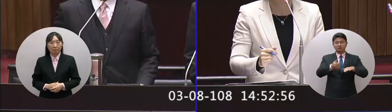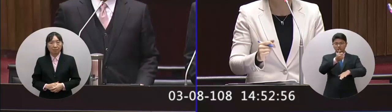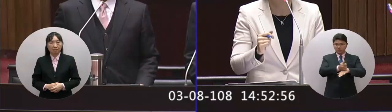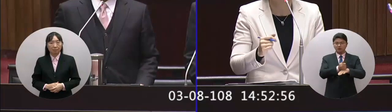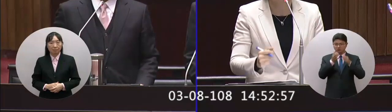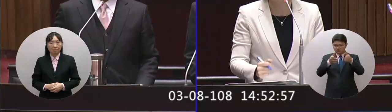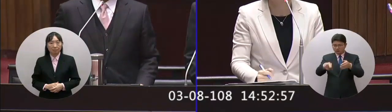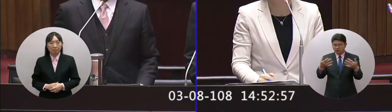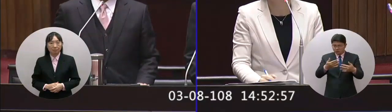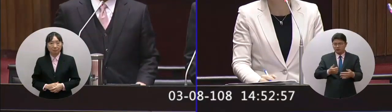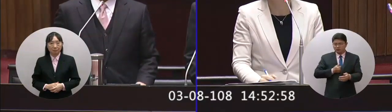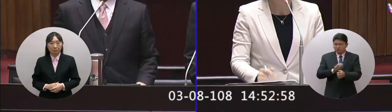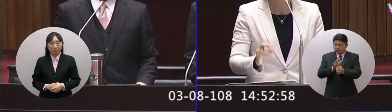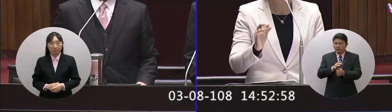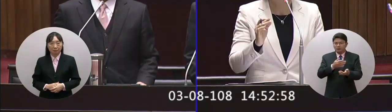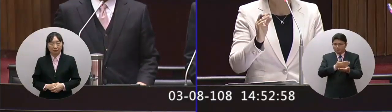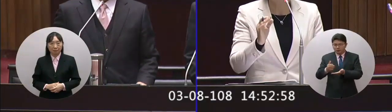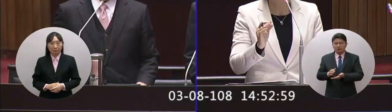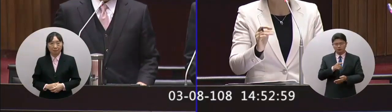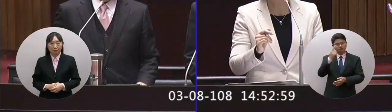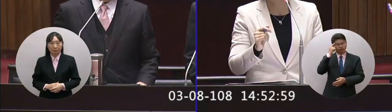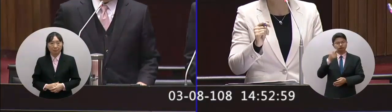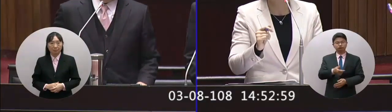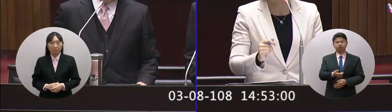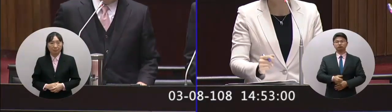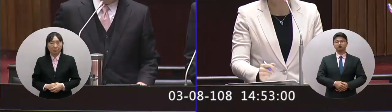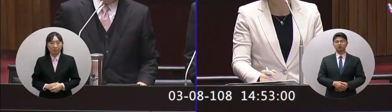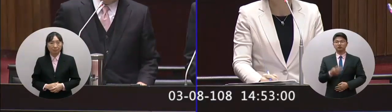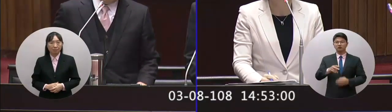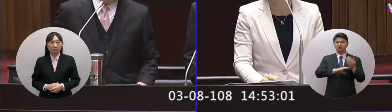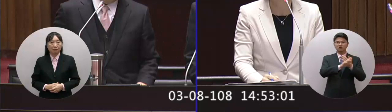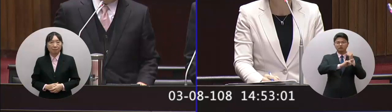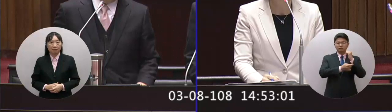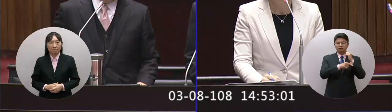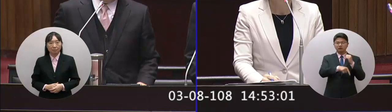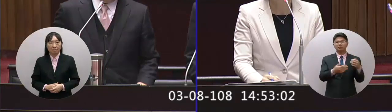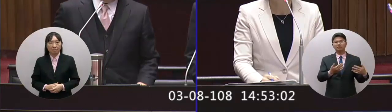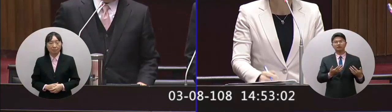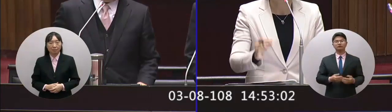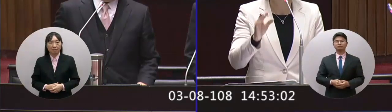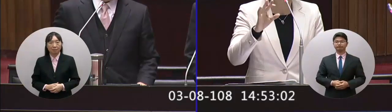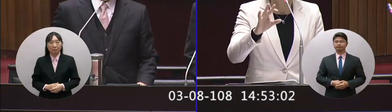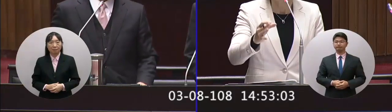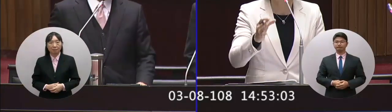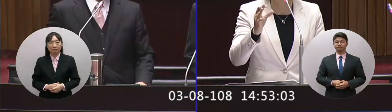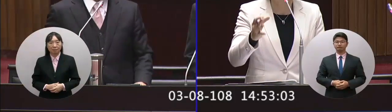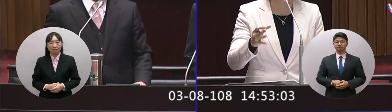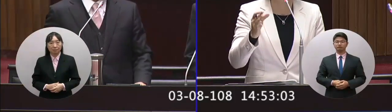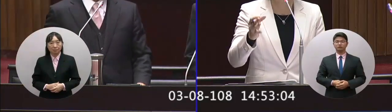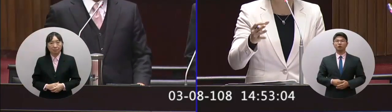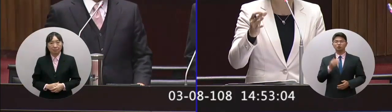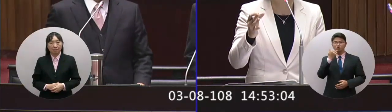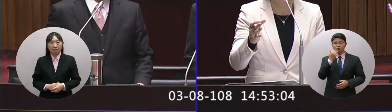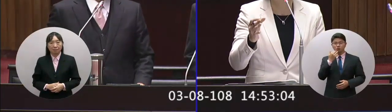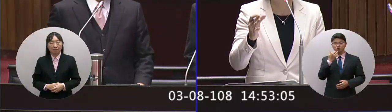底的面对，然后彻底的来解决哈。那另外就是说一些法令的问题哈，就是讲那你被成